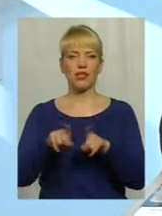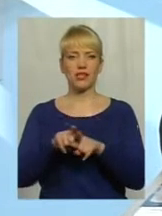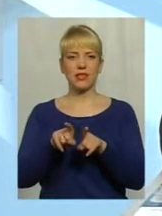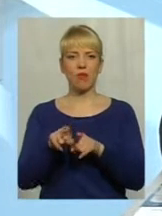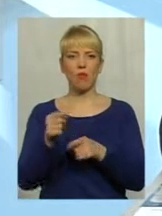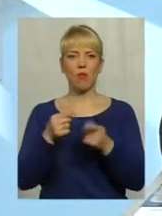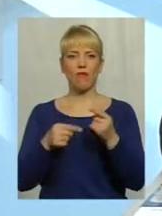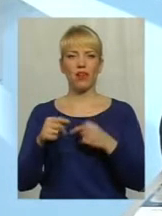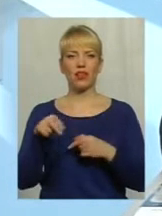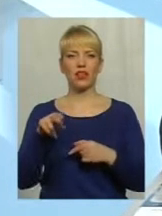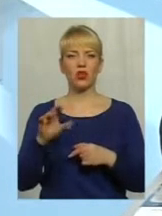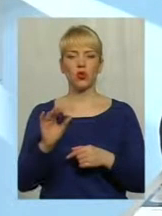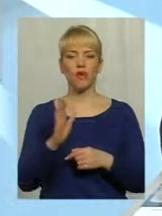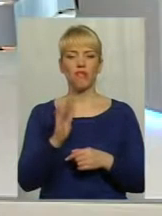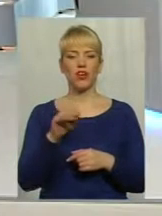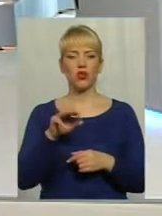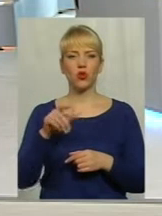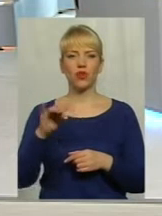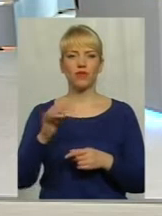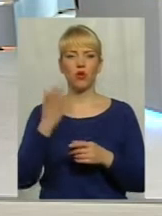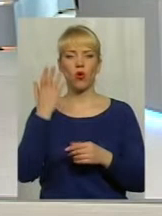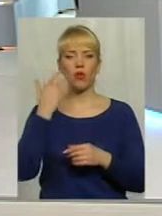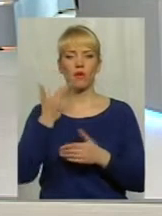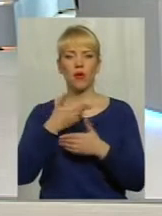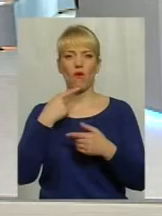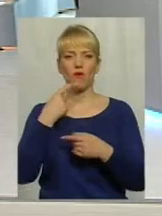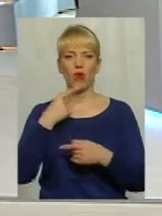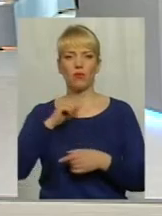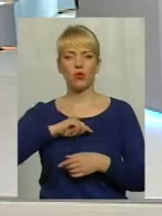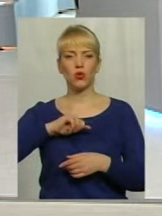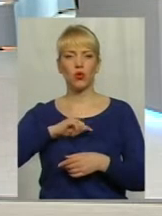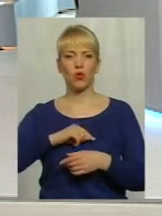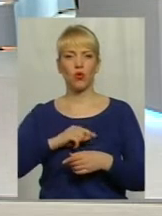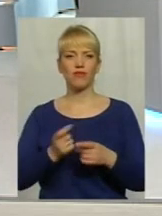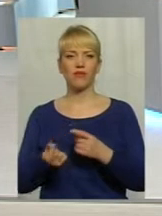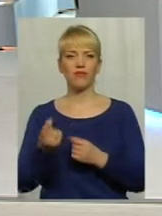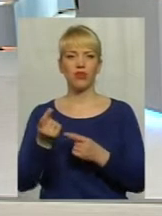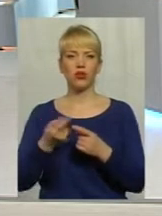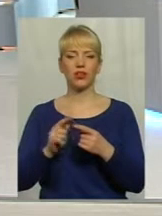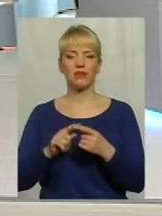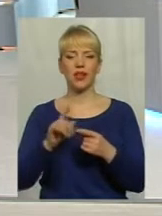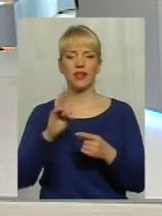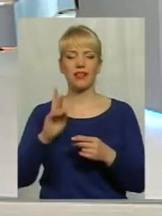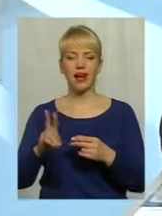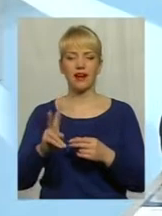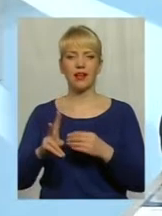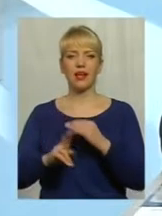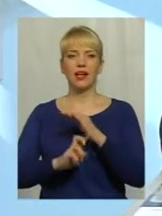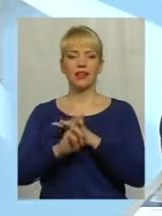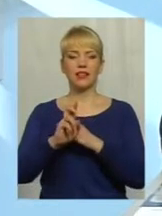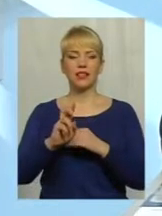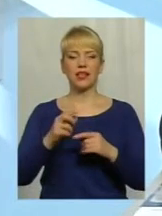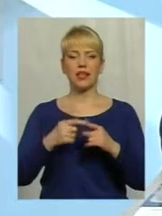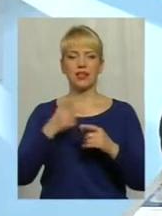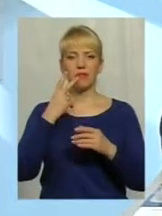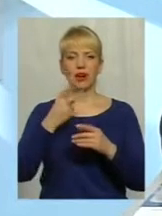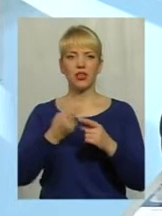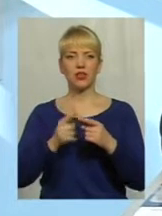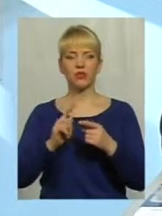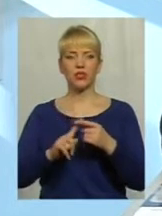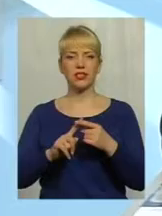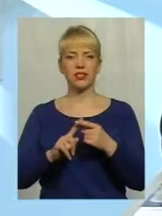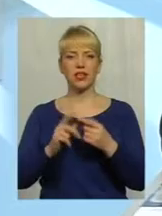ми говоримо про духовні витоки, то ми його, як християни, ми бачимо це, і Мартін Лютер це бачив, ці витоки в Біблії. Тому це